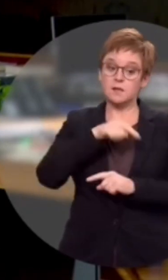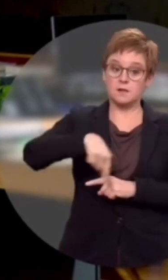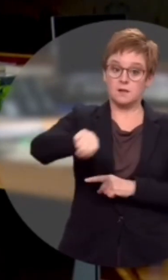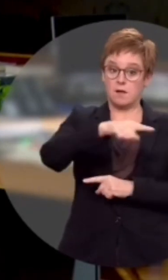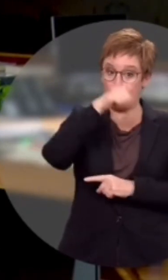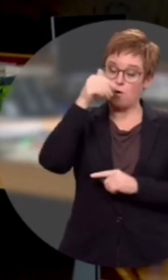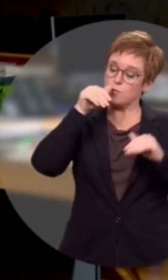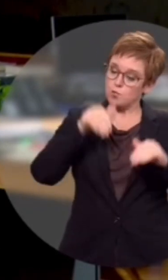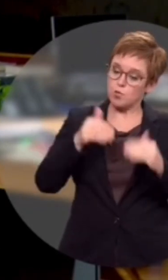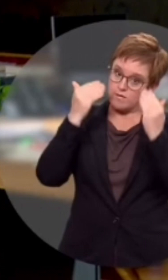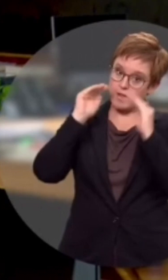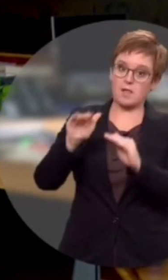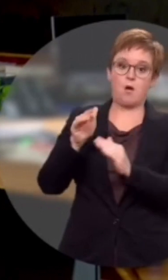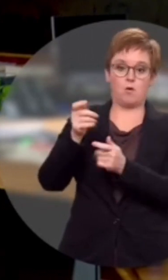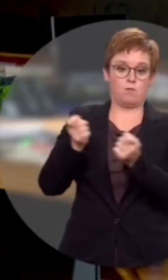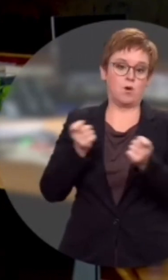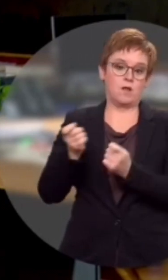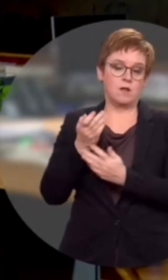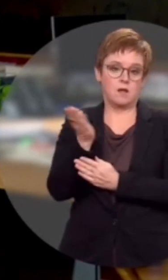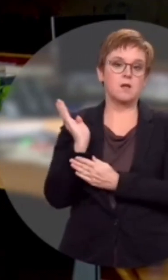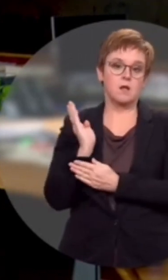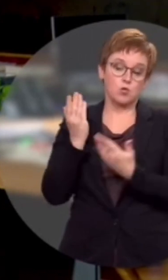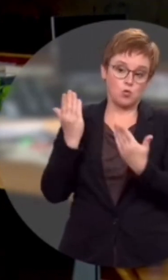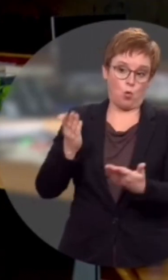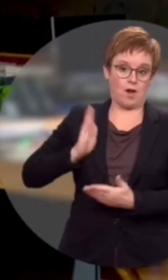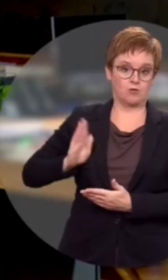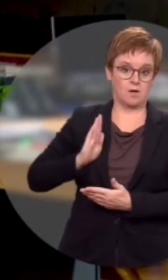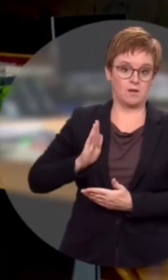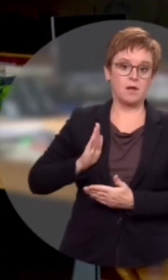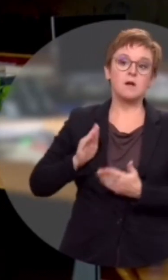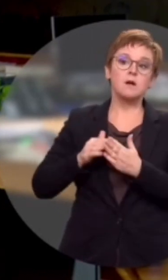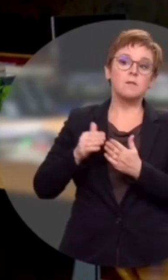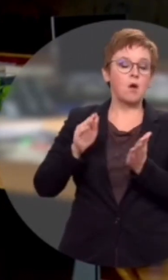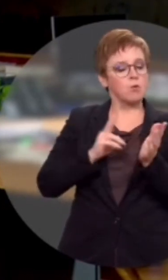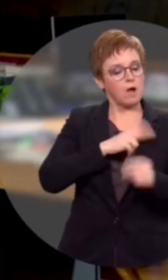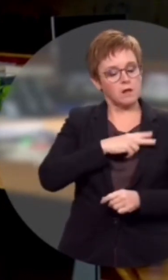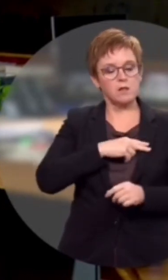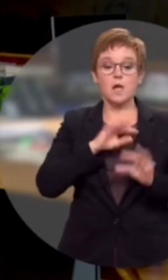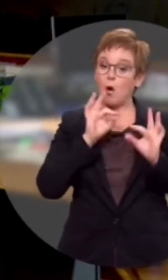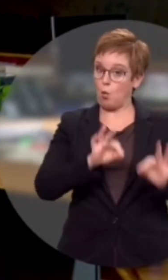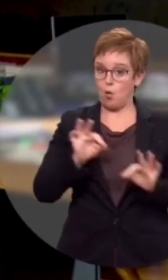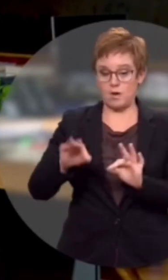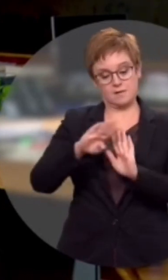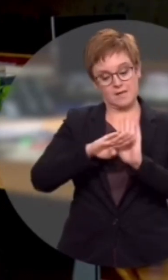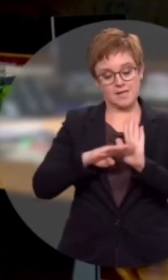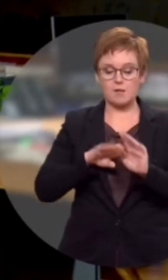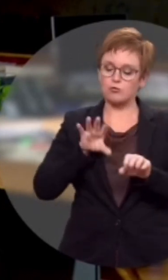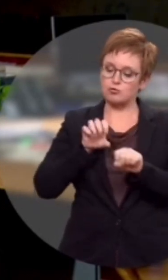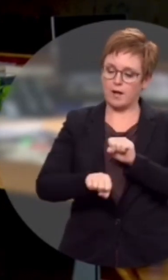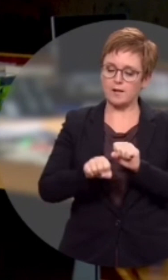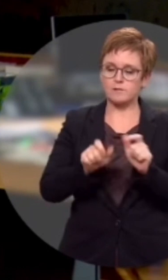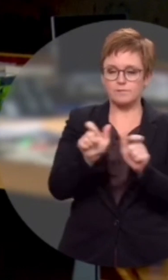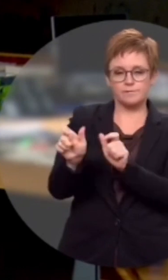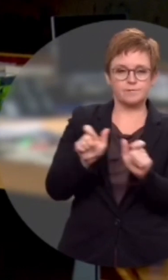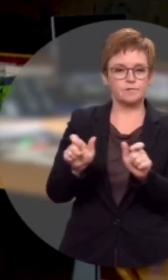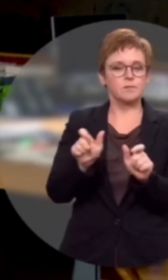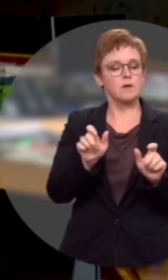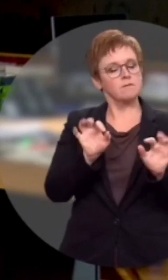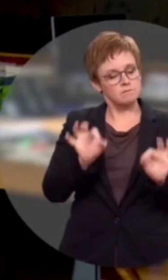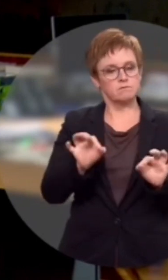verlassen können. Dafür braucht die Bevölkerung Garantien, Gesetze und Regeln, die das strengstmöglich